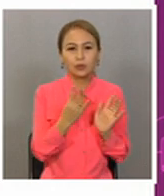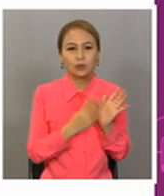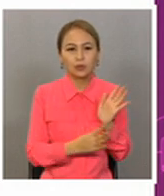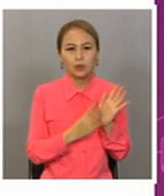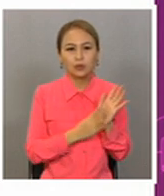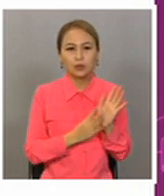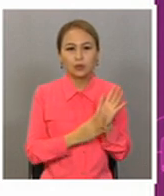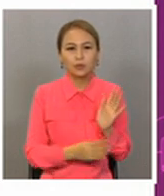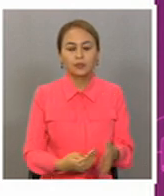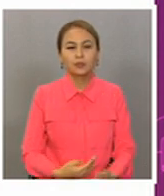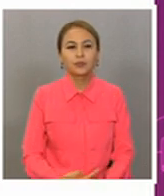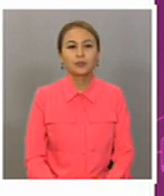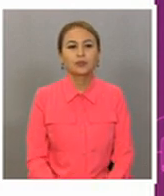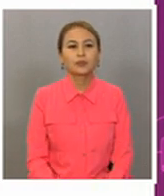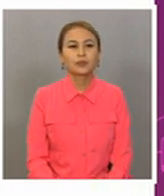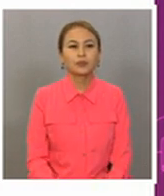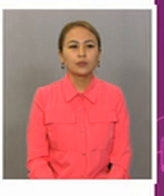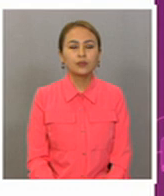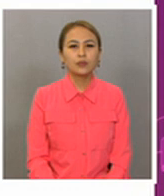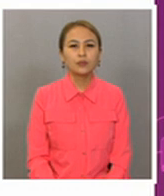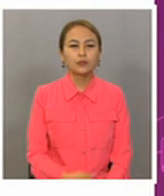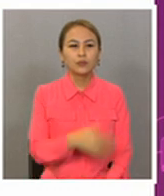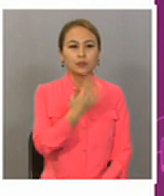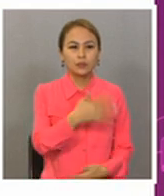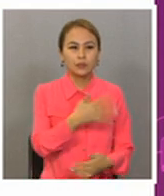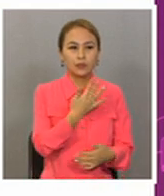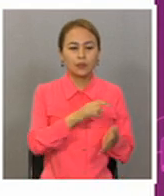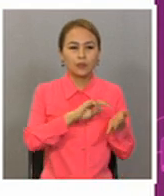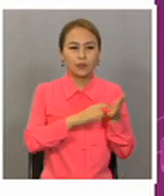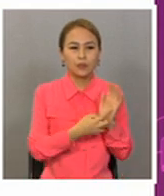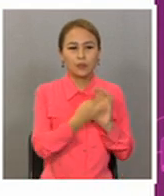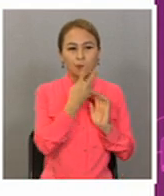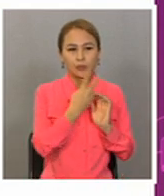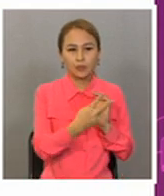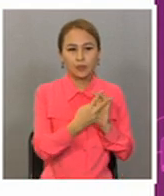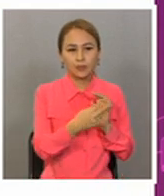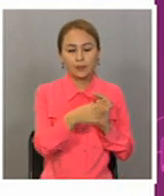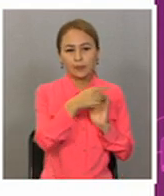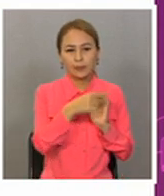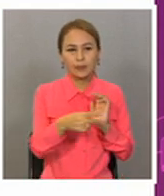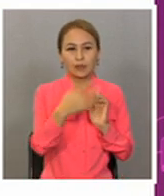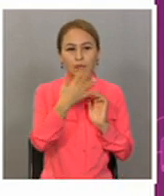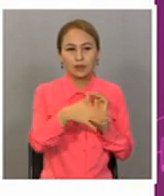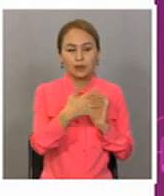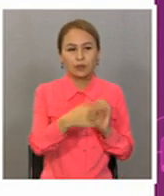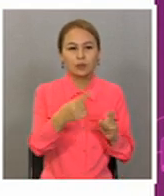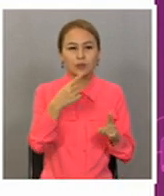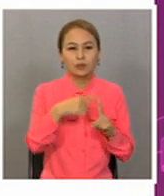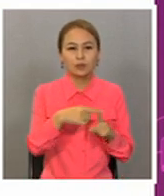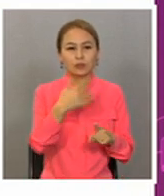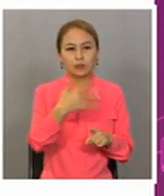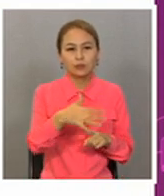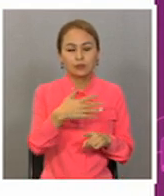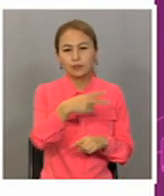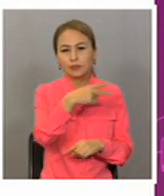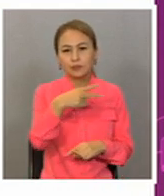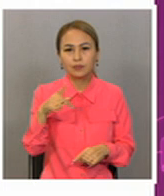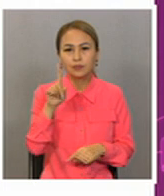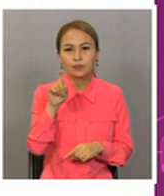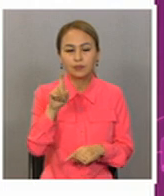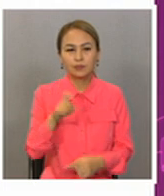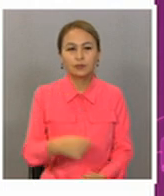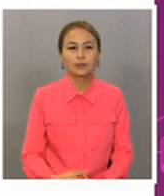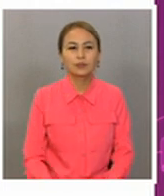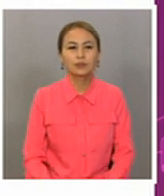Mäni 90 kilogramğa teñ. 50 santimetrdi 2-ge köbeytü üçin 50 santimetrdi 2 ret